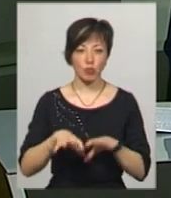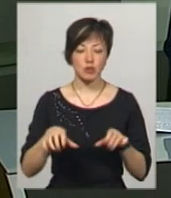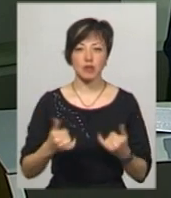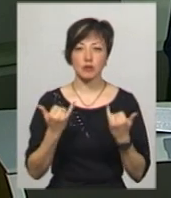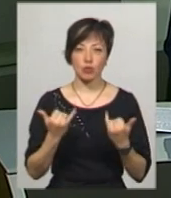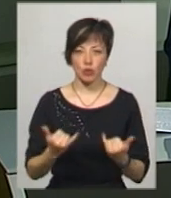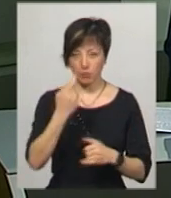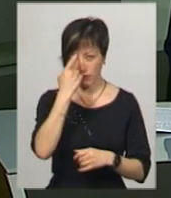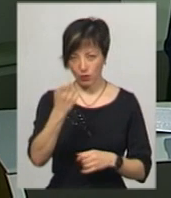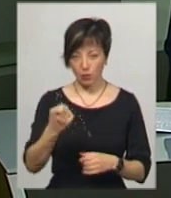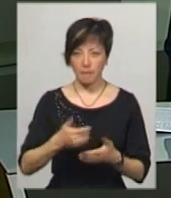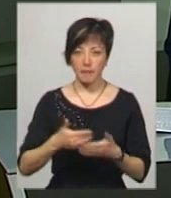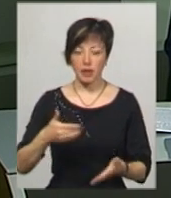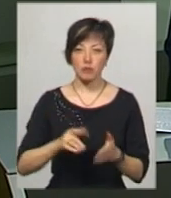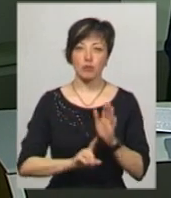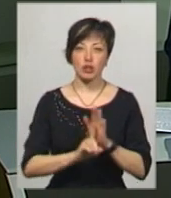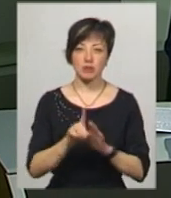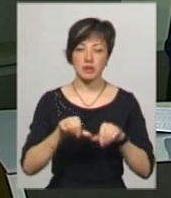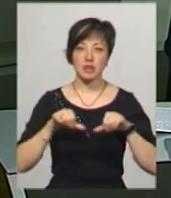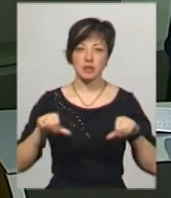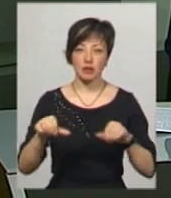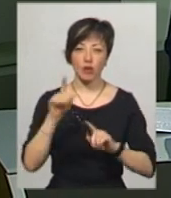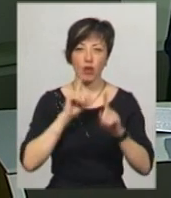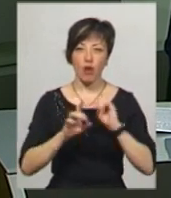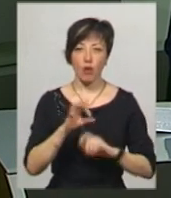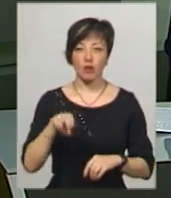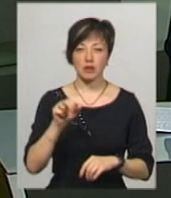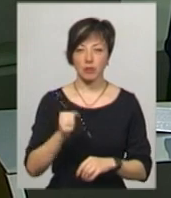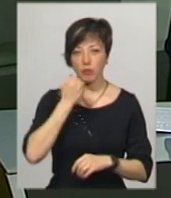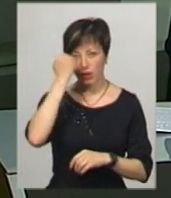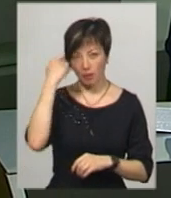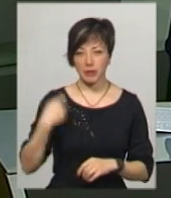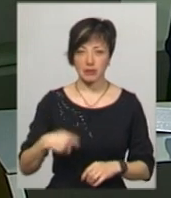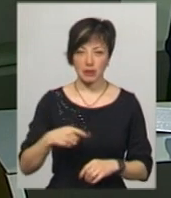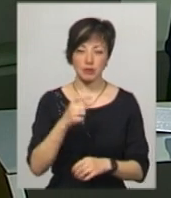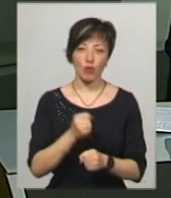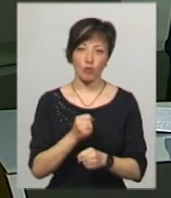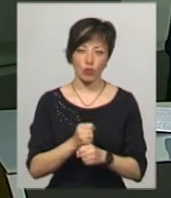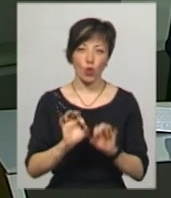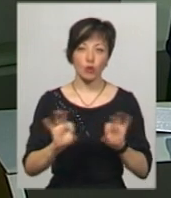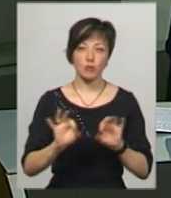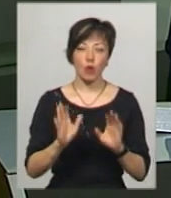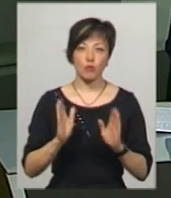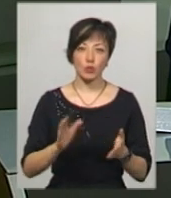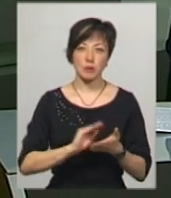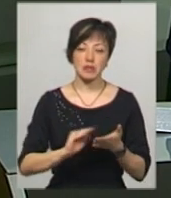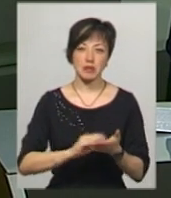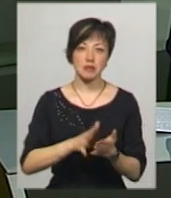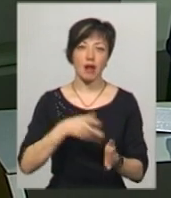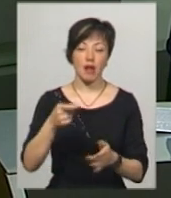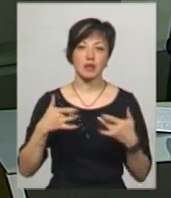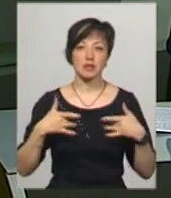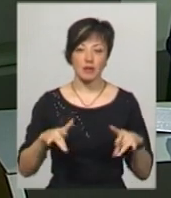він сьогодні повідомив перед початком засідання колегії ОДА. Чиновник подякував президенту за роботу та розповів, що буде писати заяву на